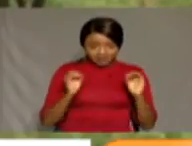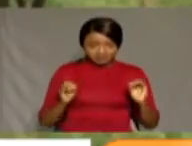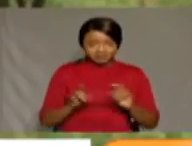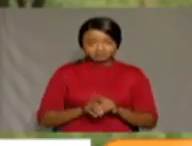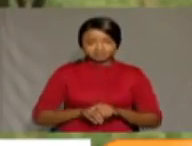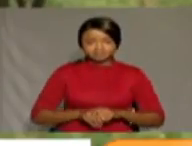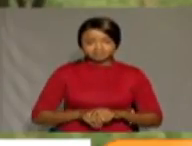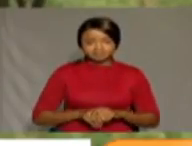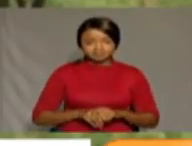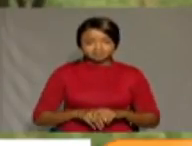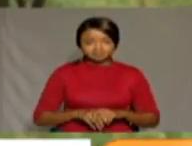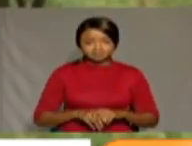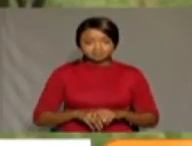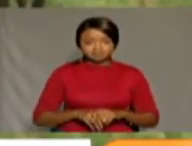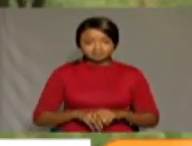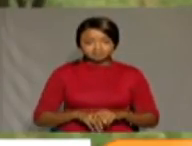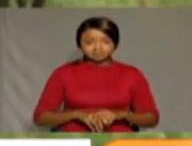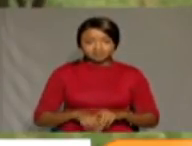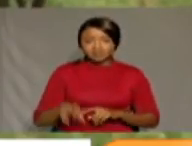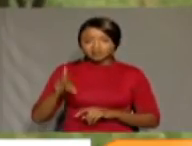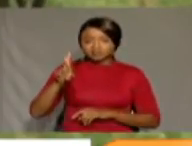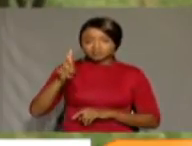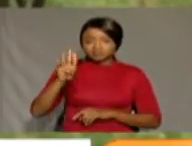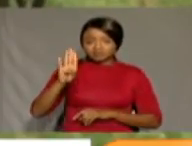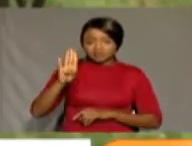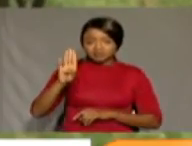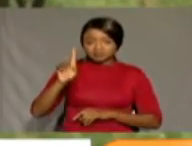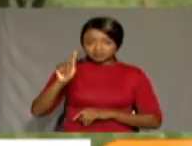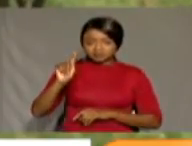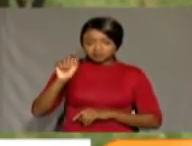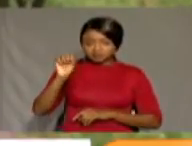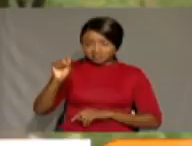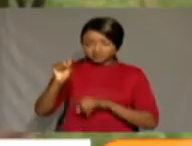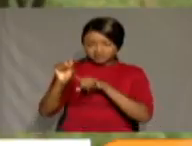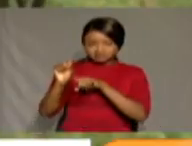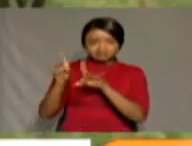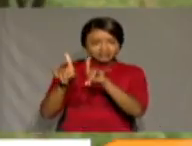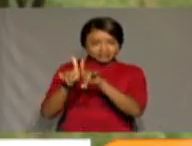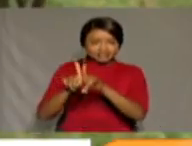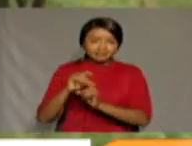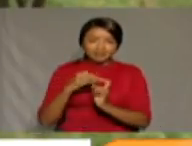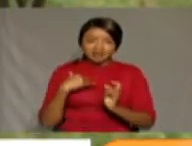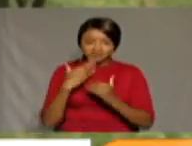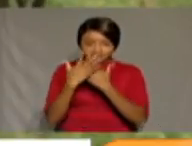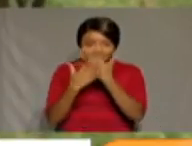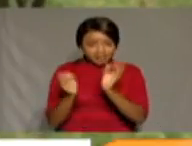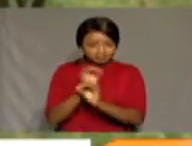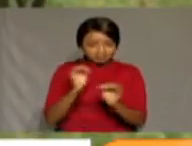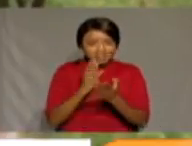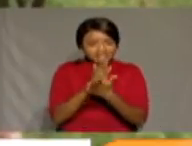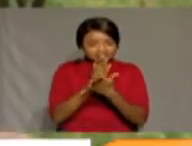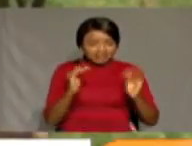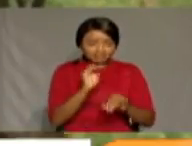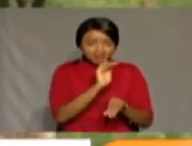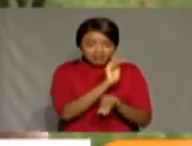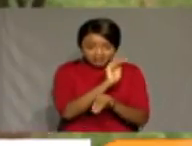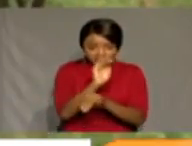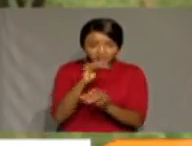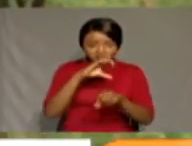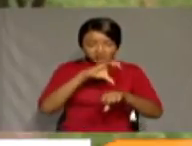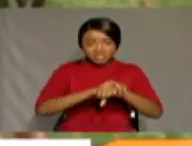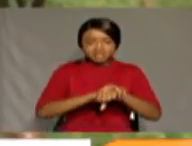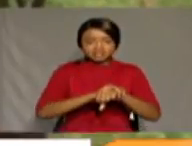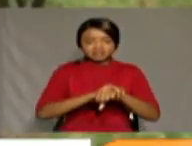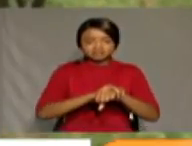RBTS, the regional blood transmission service, because requests that are coming from the